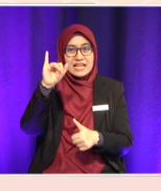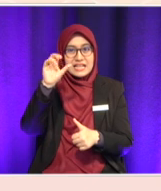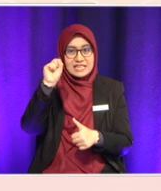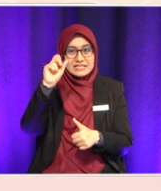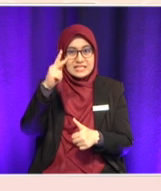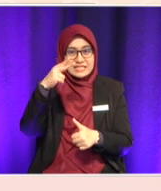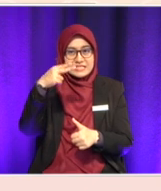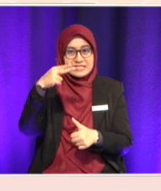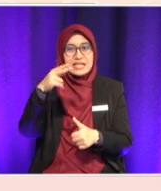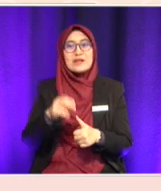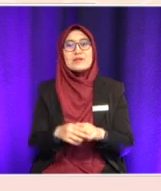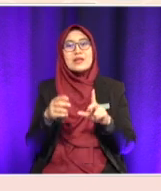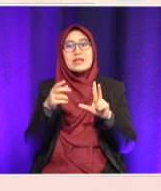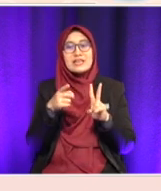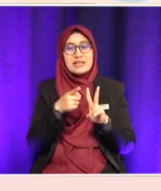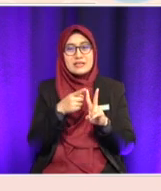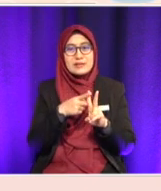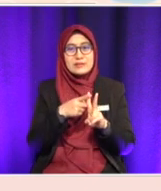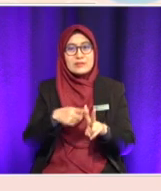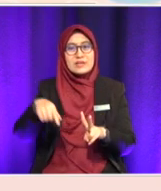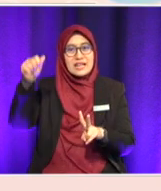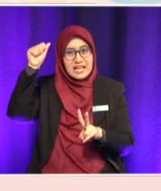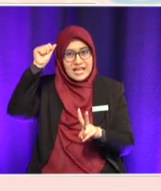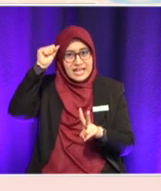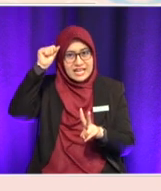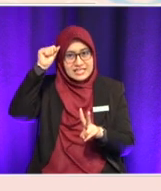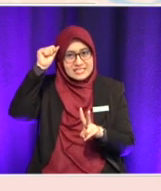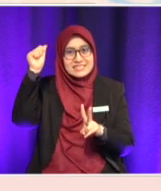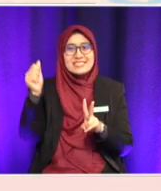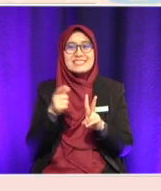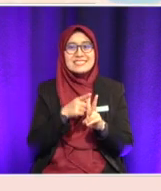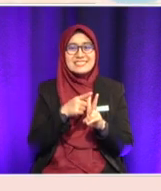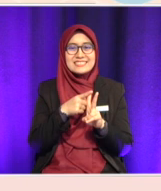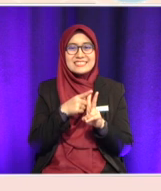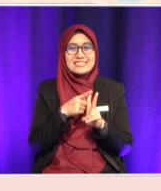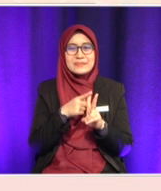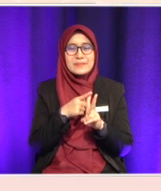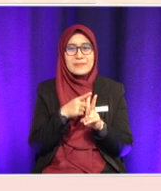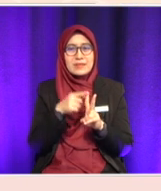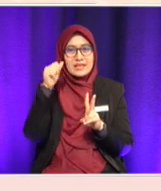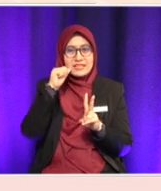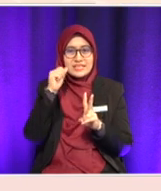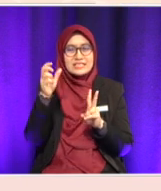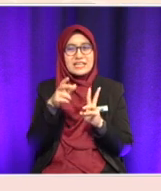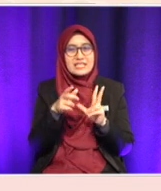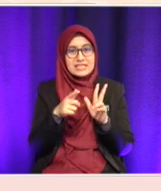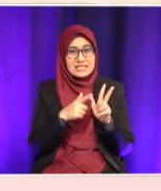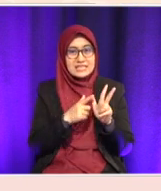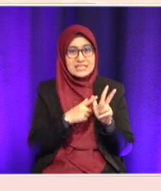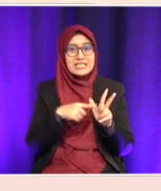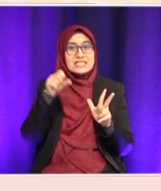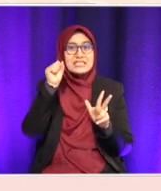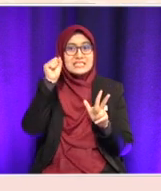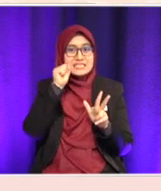kedua one is Kaira hai yang ketiga say Hai